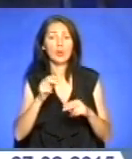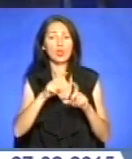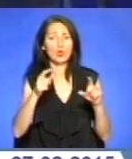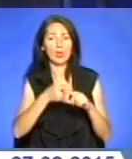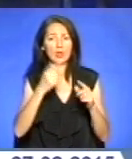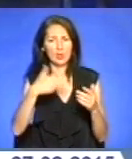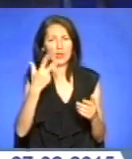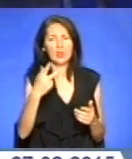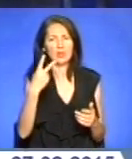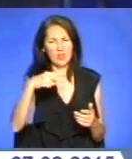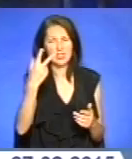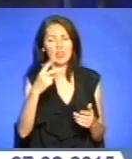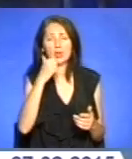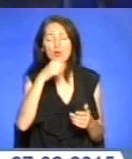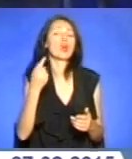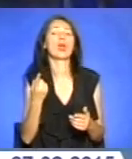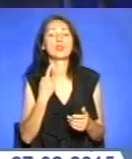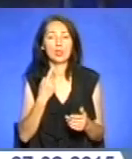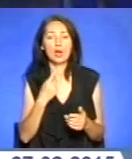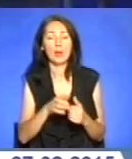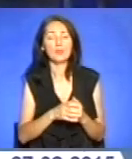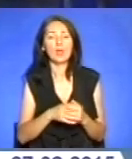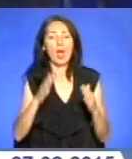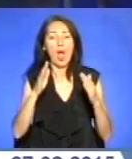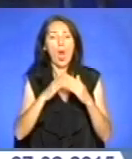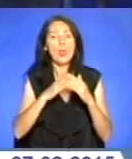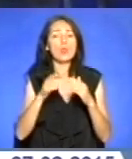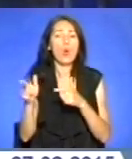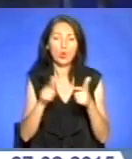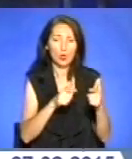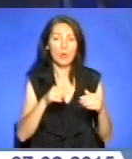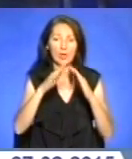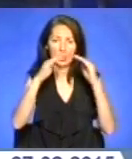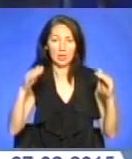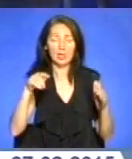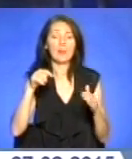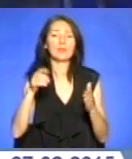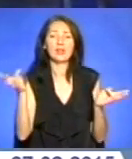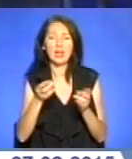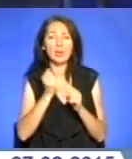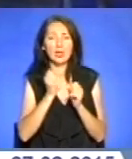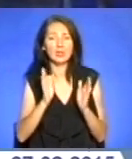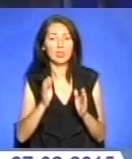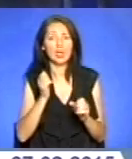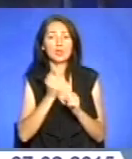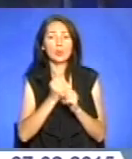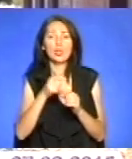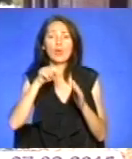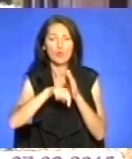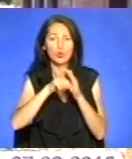Будівля вже повністю готова і навіть накрита. У приміщенні потрібно провести внутрішні роботи, вартість яких 80 мільйонів гривень.